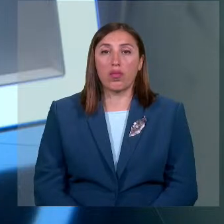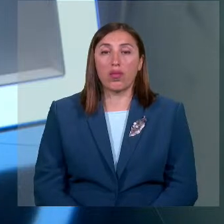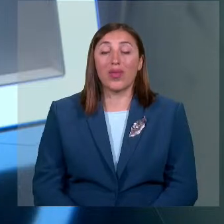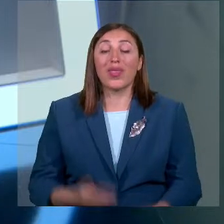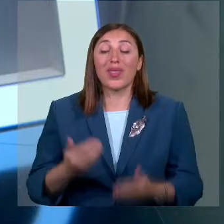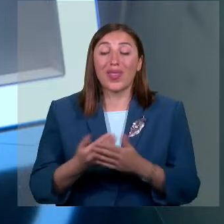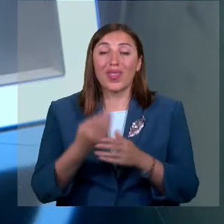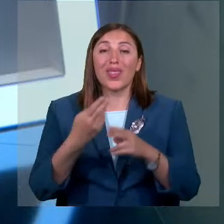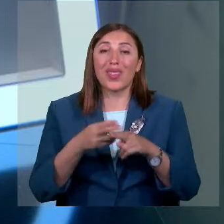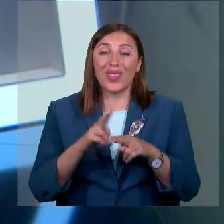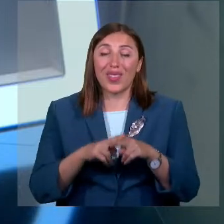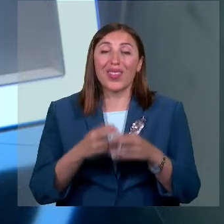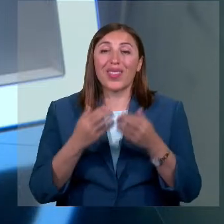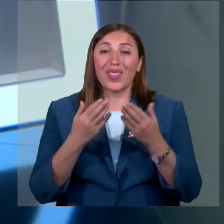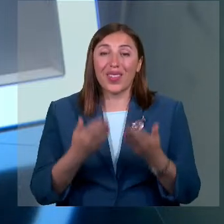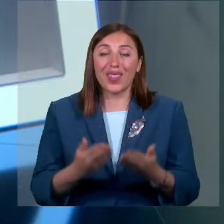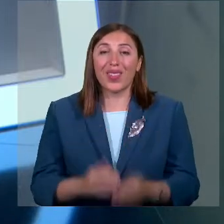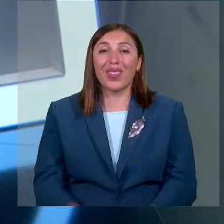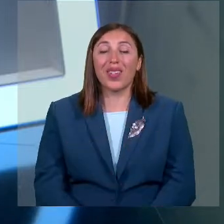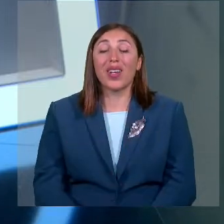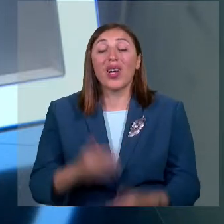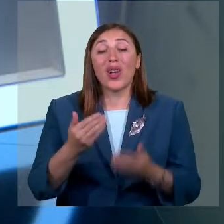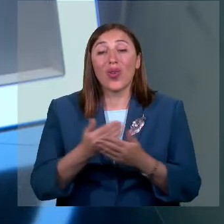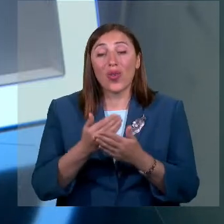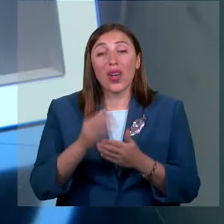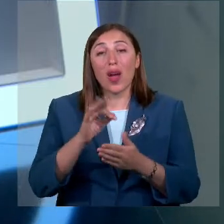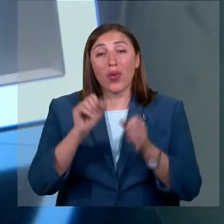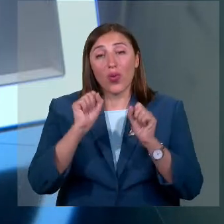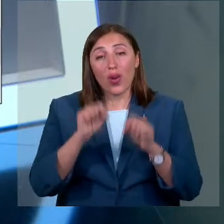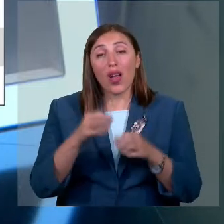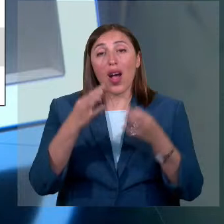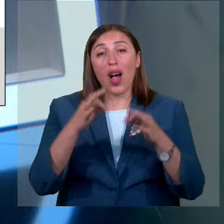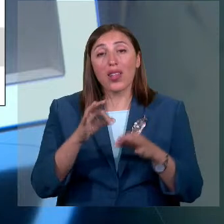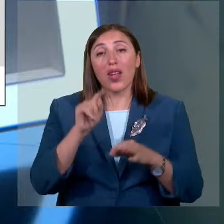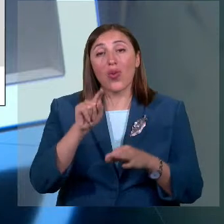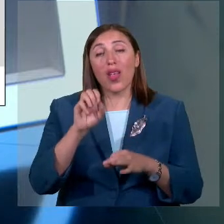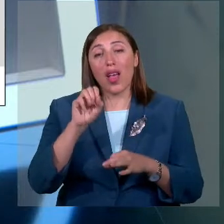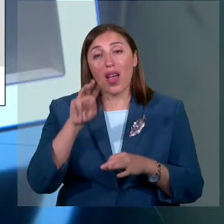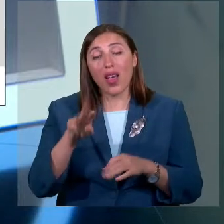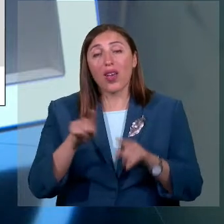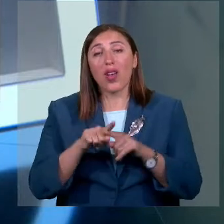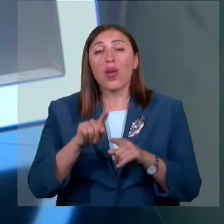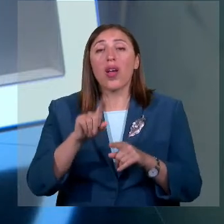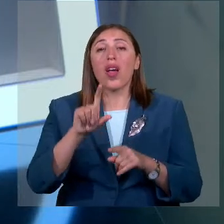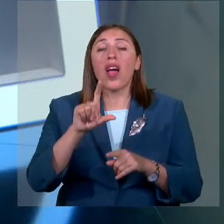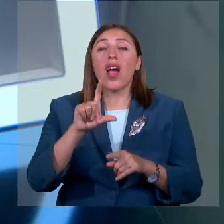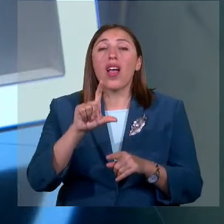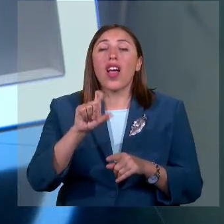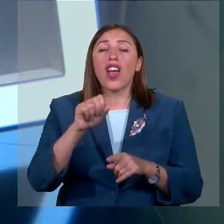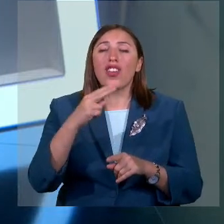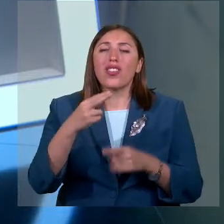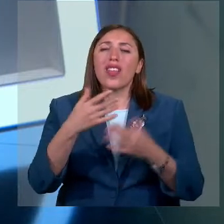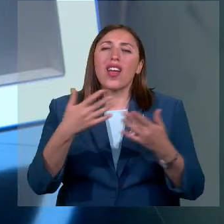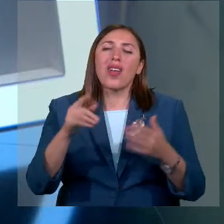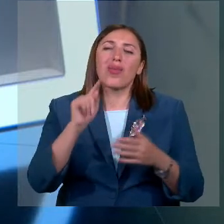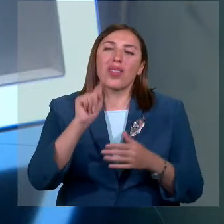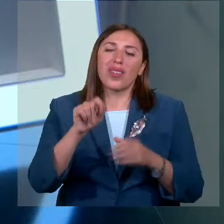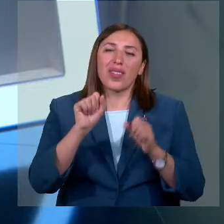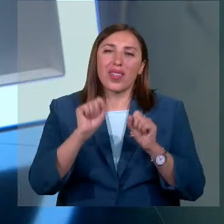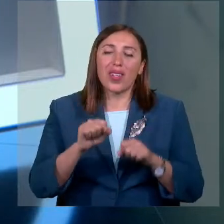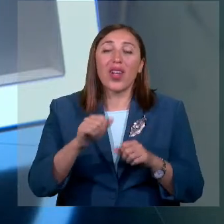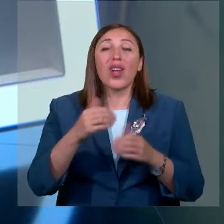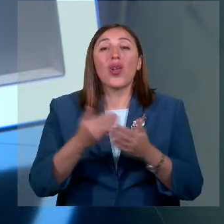Սրանք էին թողարկման թեմաները, զարգացումներին հետևեք այցելելով ազատություն.am, նաև սոցիալական ցանցերի մեջ մյուս